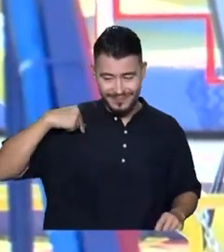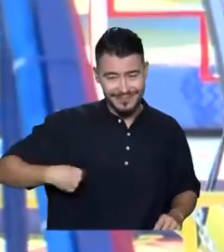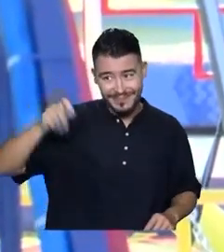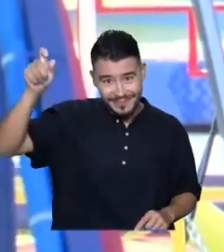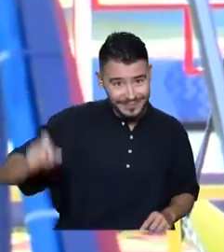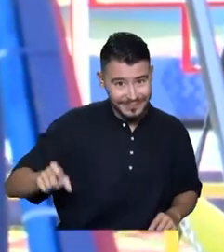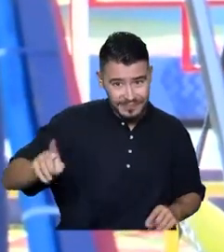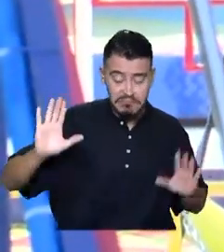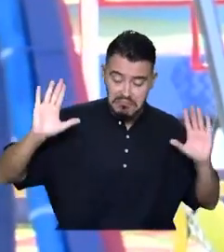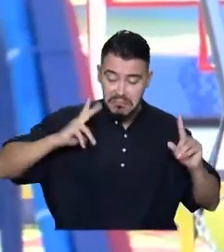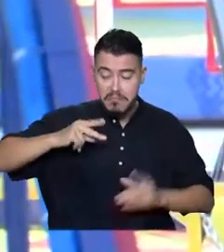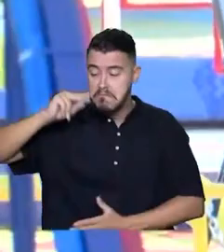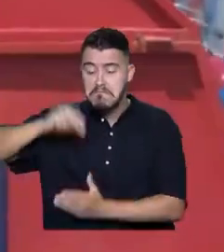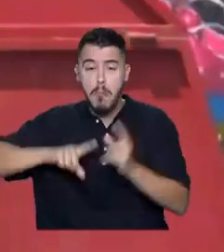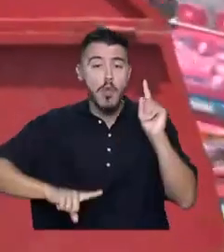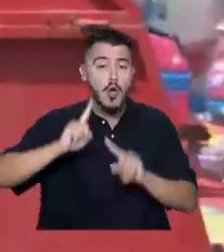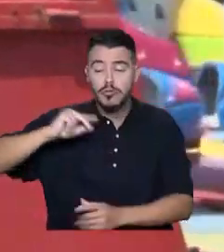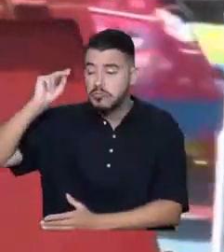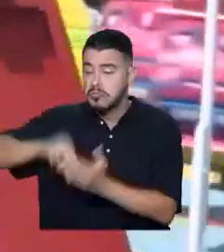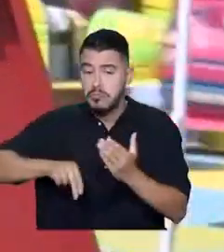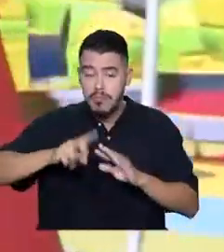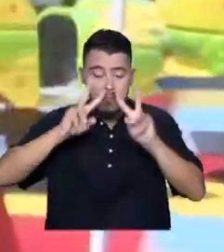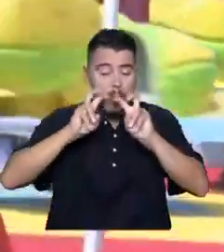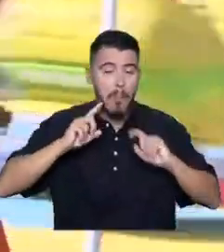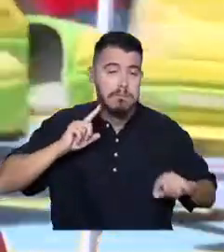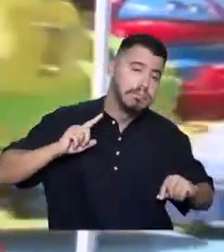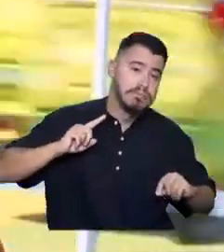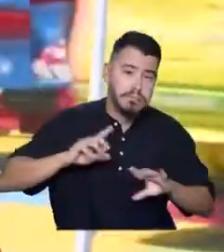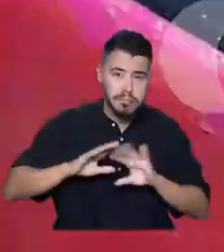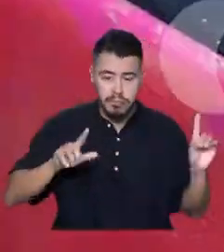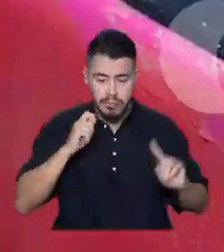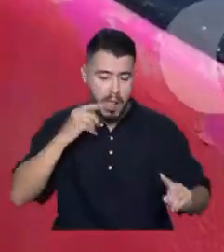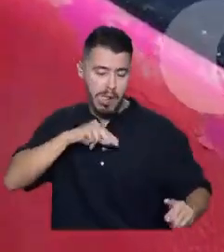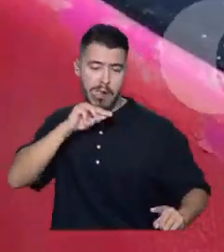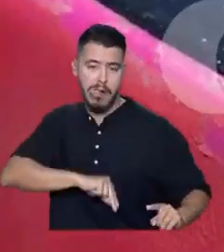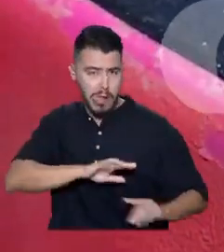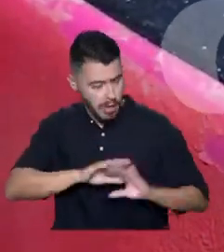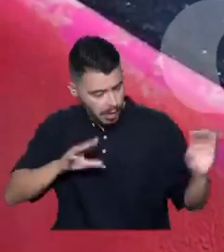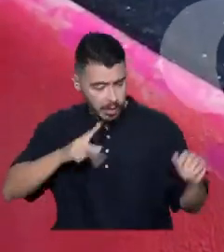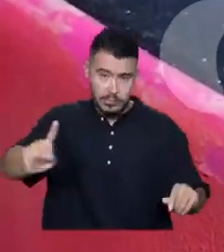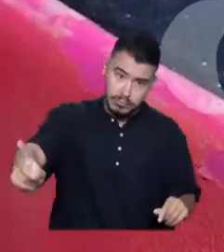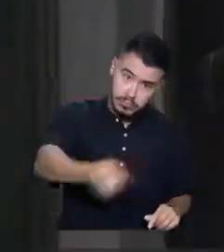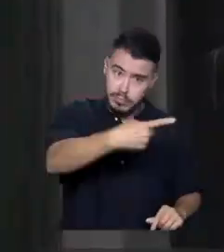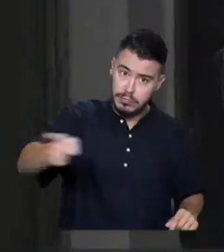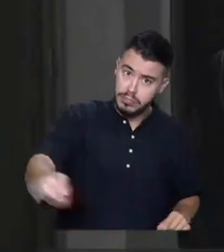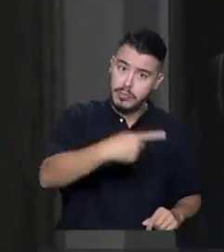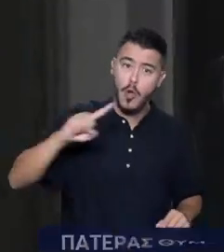υπέγραψαν δεν έκαναν τους απαιτούμενους ελέγχους και αδιαφόρησαν στο βωμό του κέρδους, αργά ή γρήγορα θα έρθουν αντιμέτωποι με τις ευθύνες